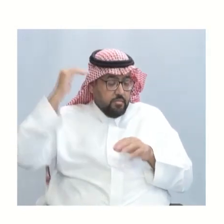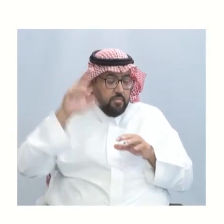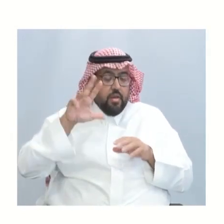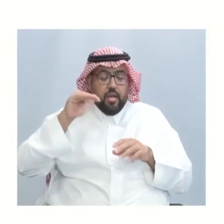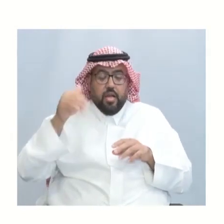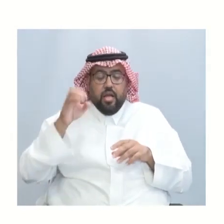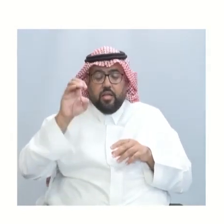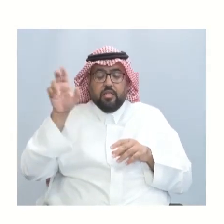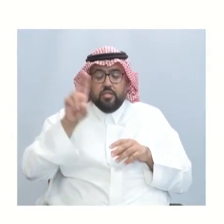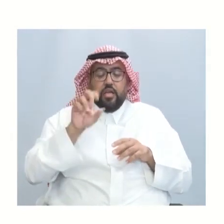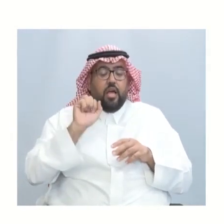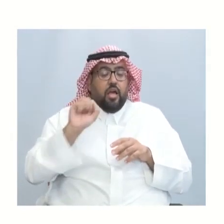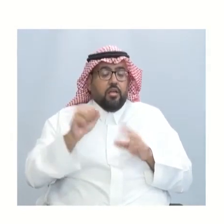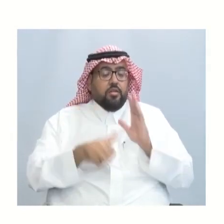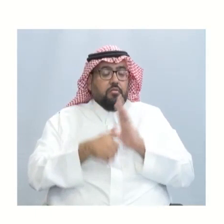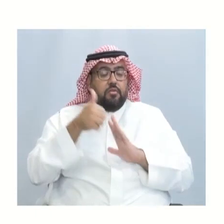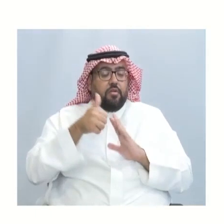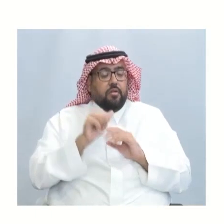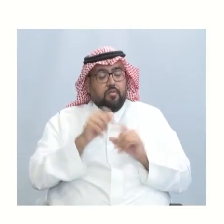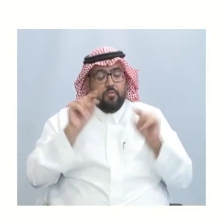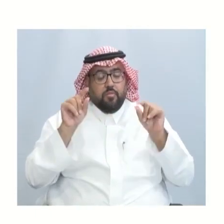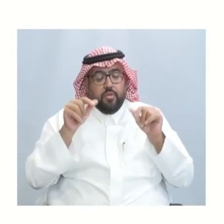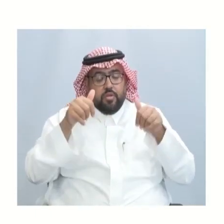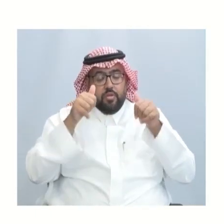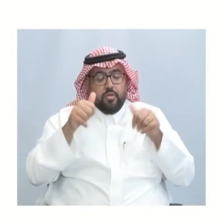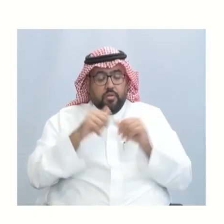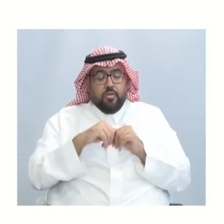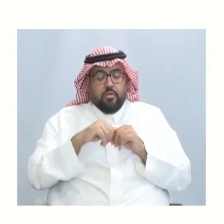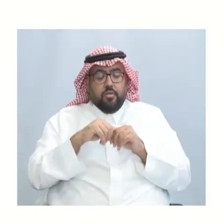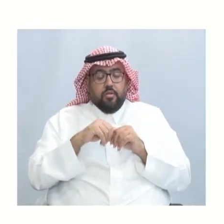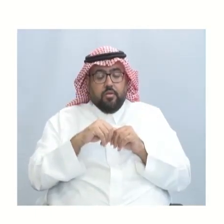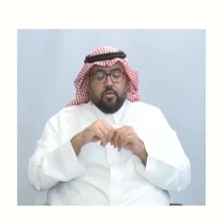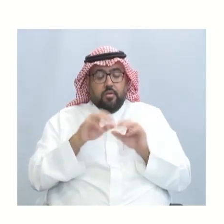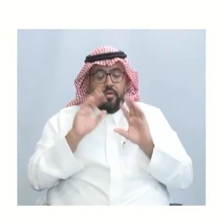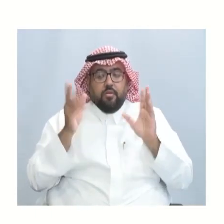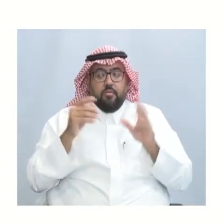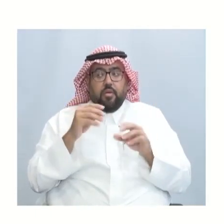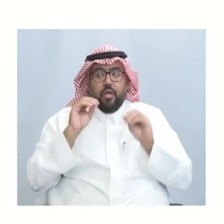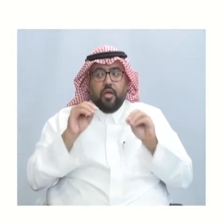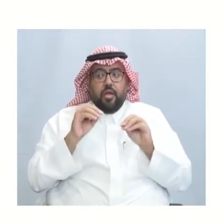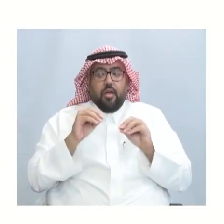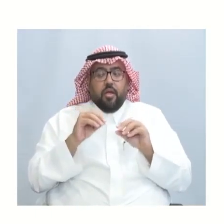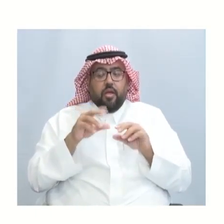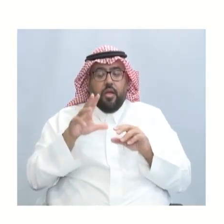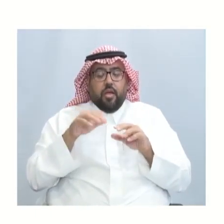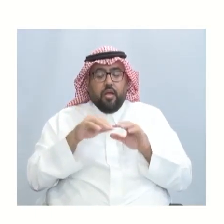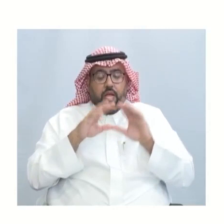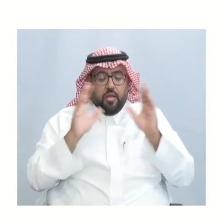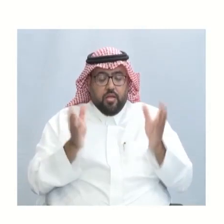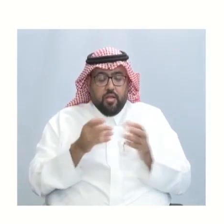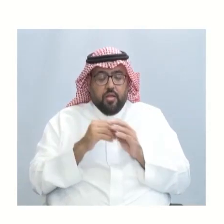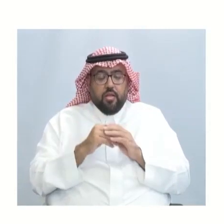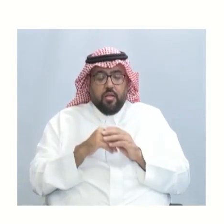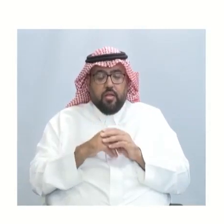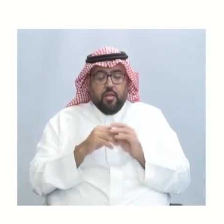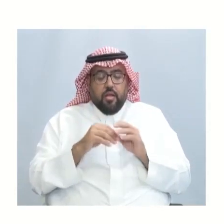تميزها عن باقي الرتب عن باقي الطوائف كالزواج والطيور فتستخدم عضله الحجاب الحاج الحاجز